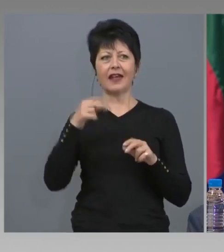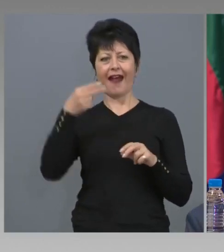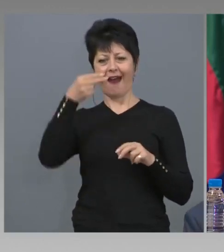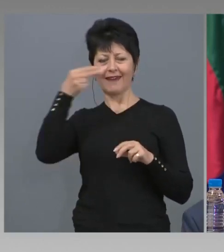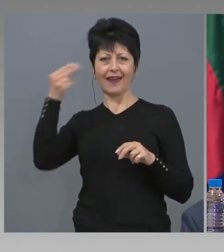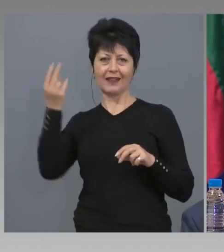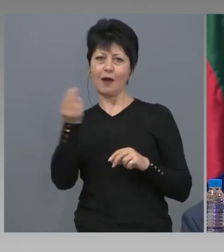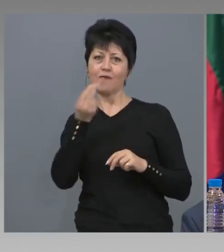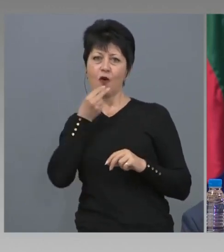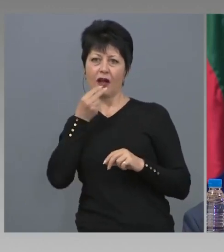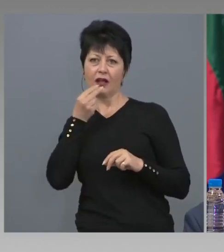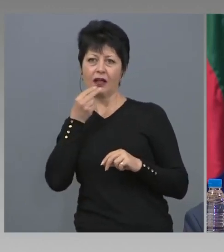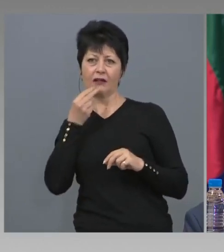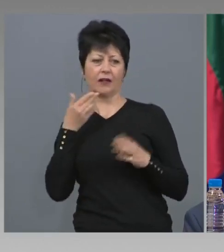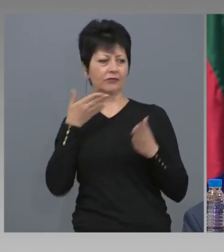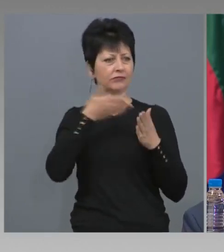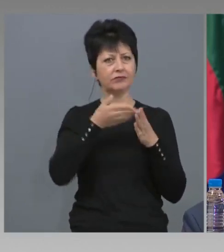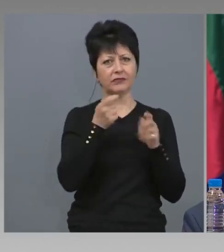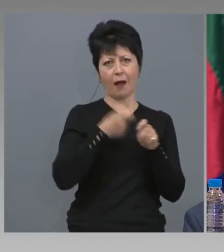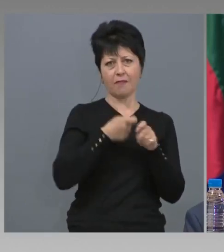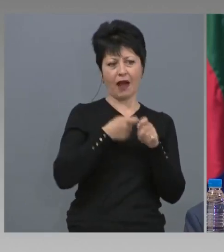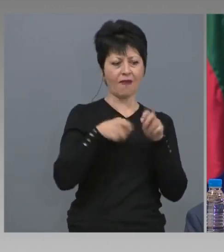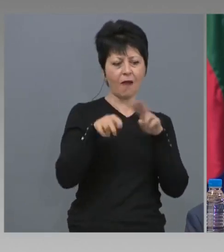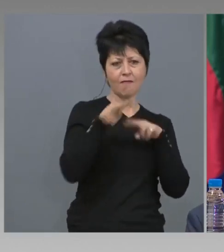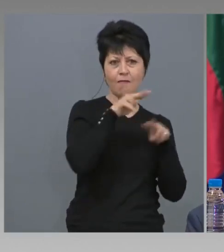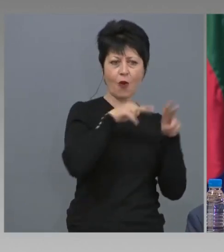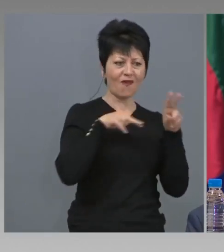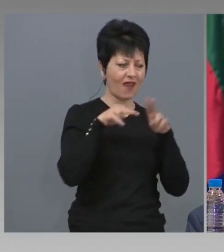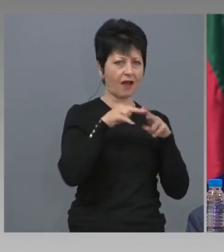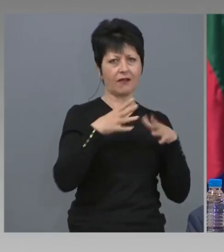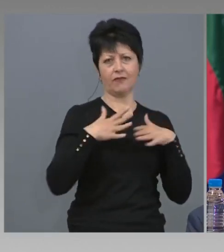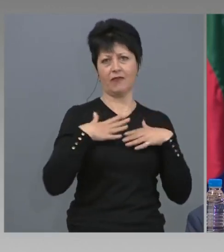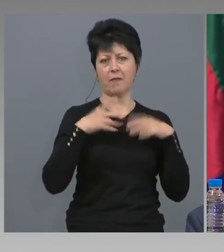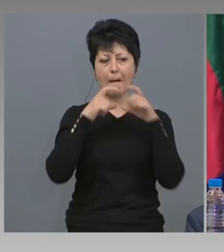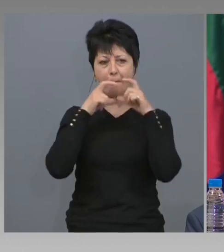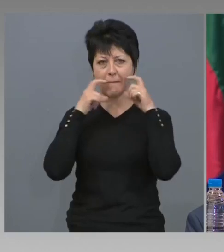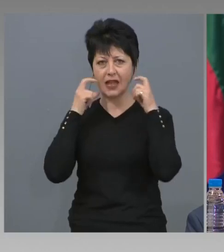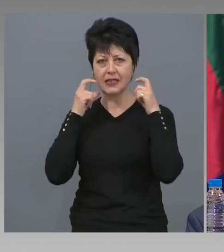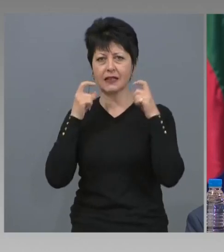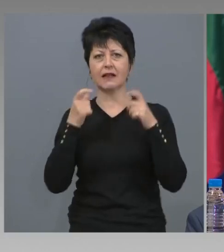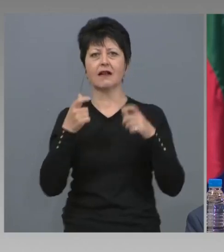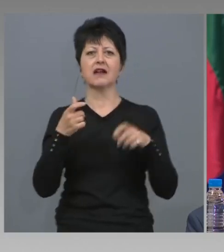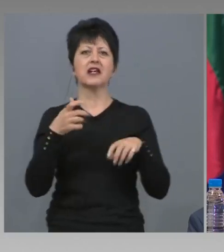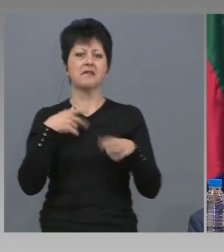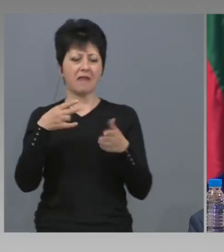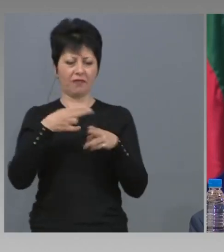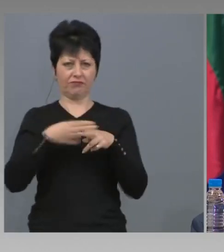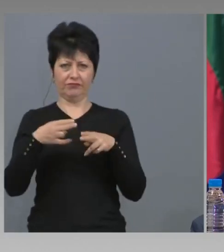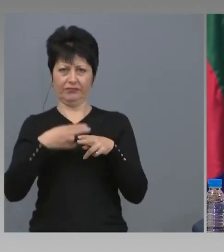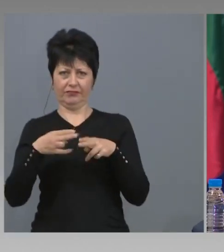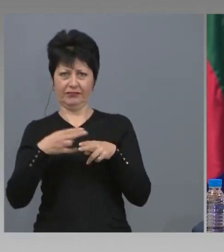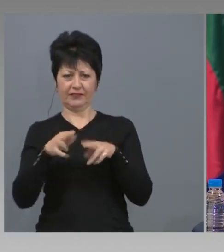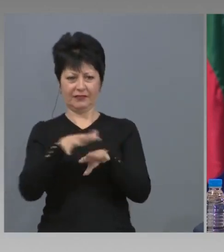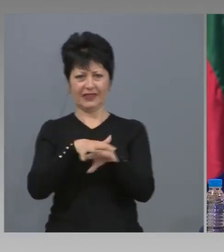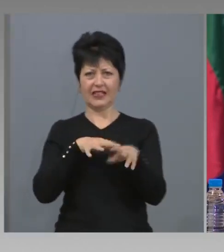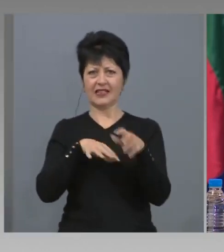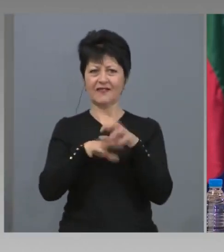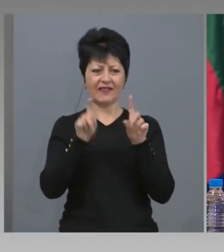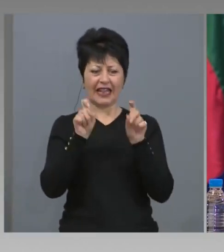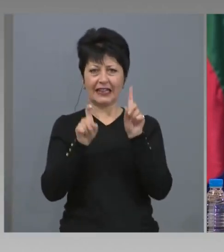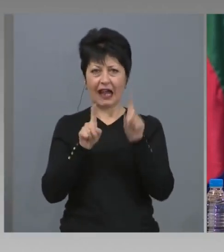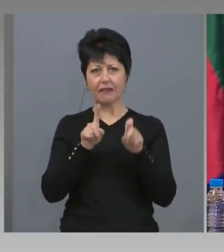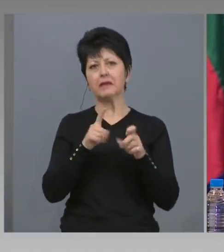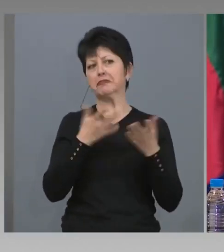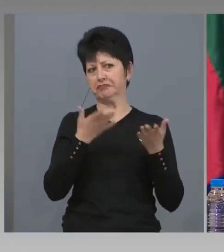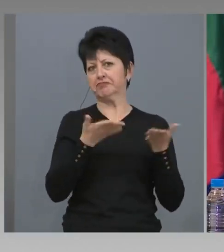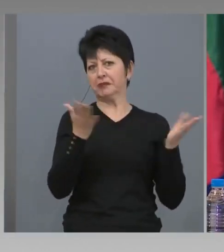и агенция по храните, съответно, имат маска, имат дезинфектант, имат подредени маси и работят, нека да